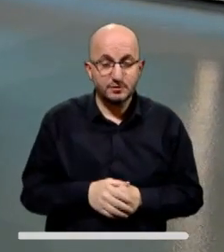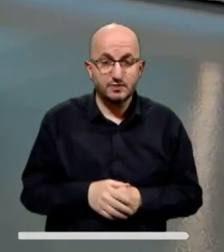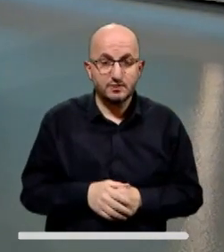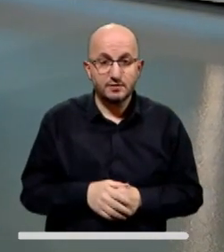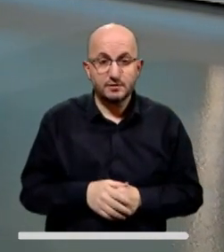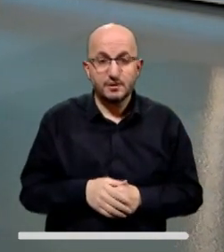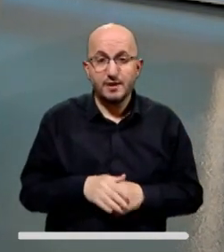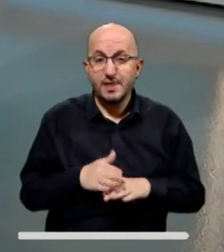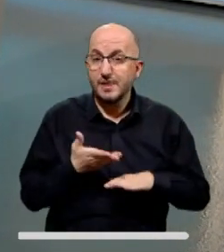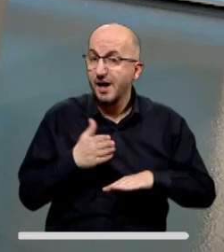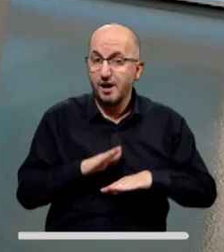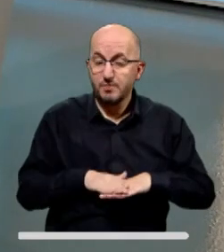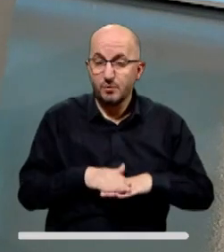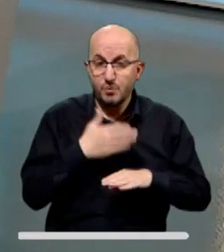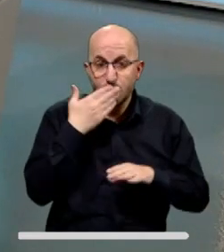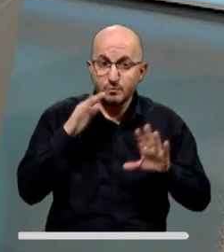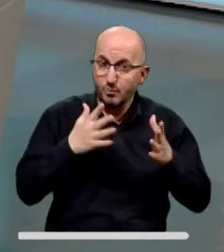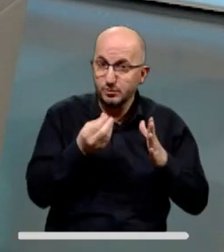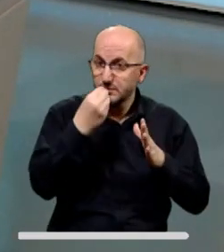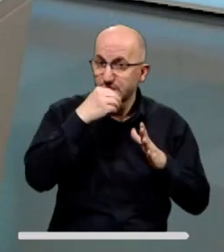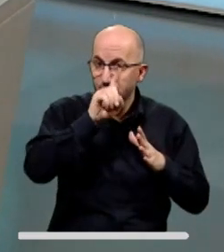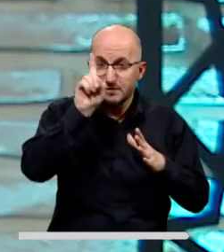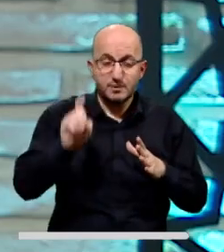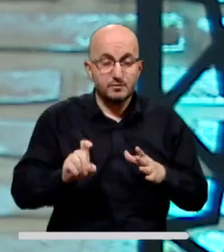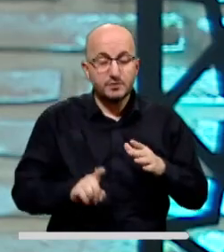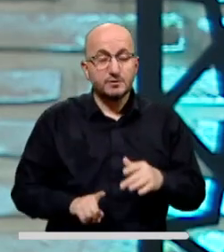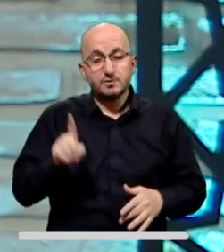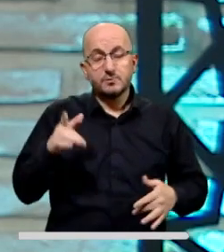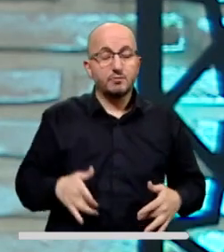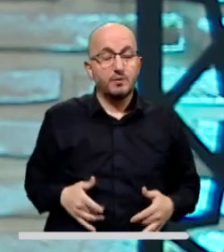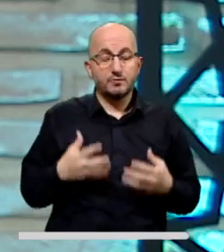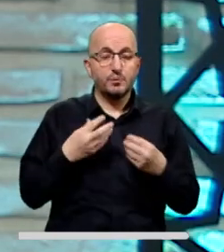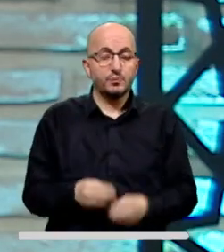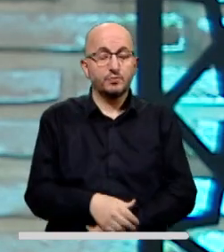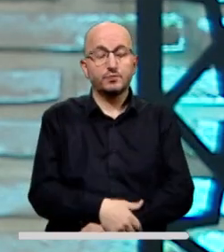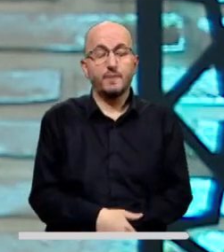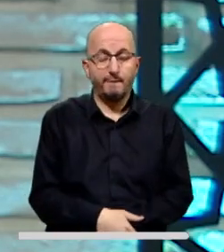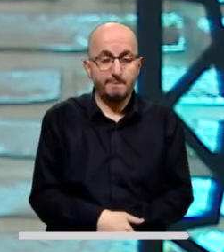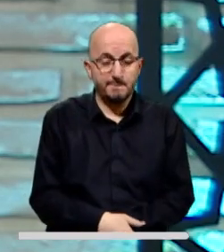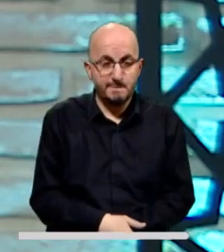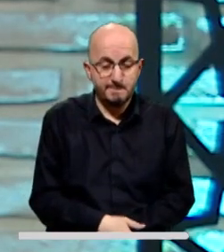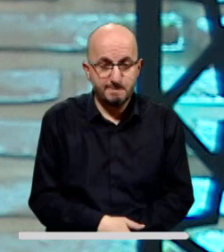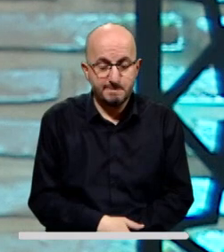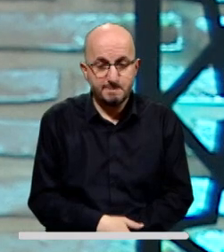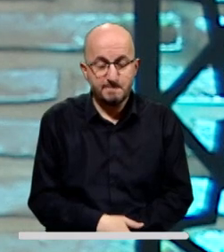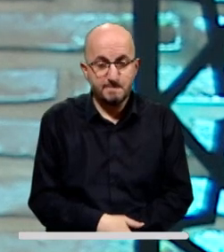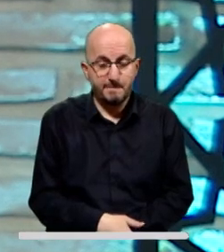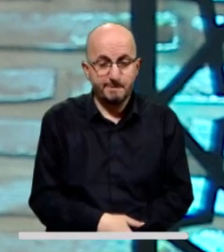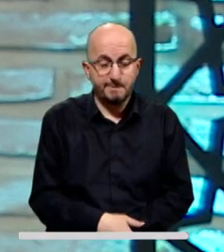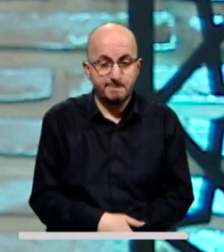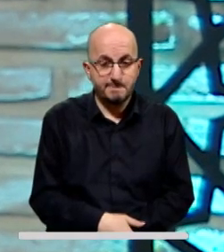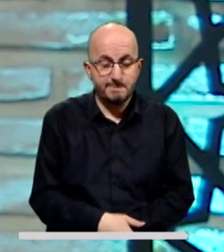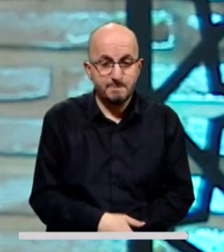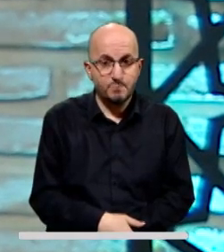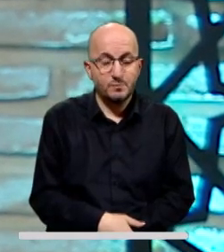orucumuzu yiyebilir miyiz? Yersek ne olur? Peki. Rabbim razı olsun sizden. Konya'ya selam ediyoruz İsmail Bey. Dua ederiz efendim sizin için. Sizden